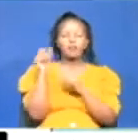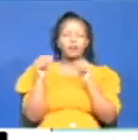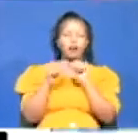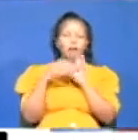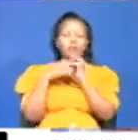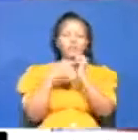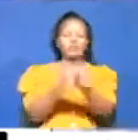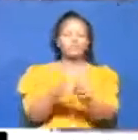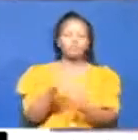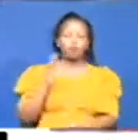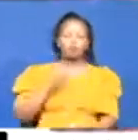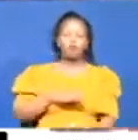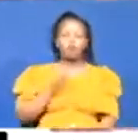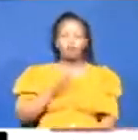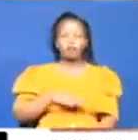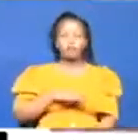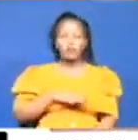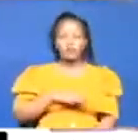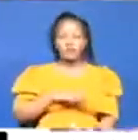Mama.